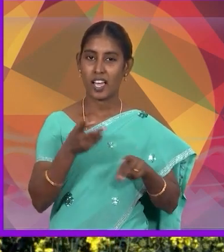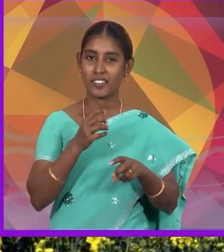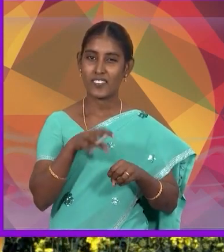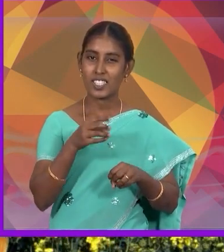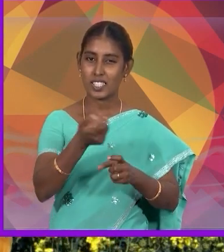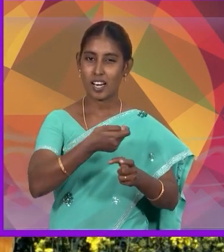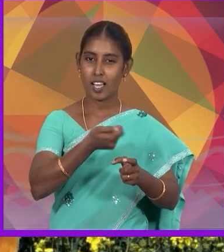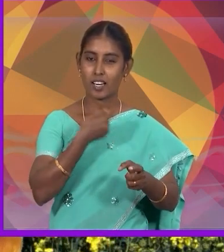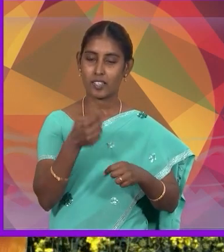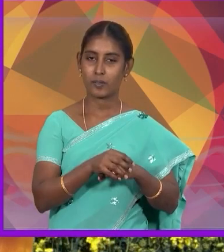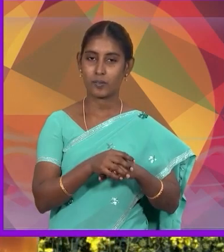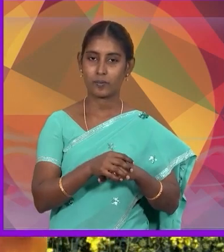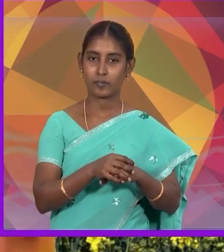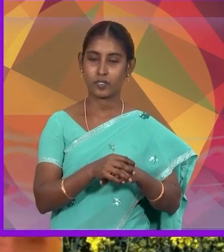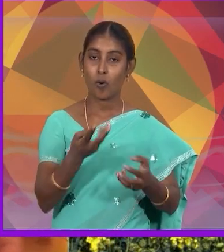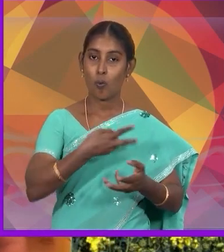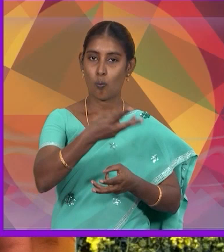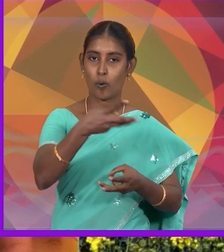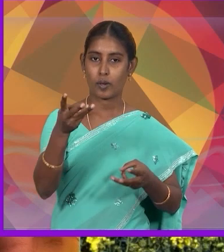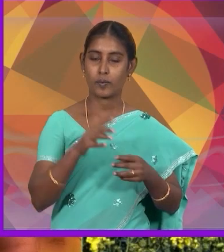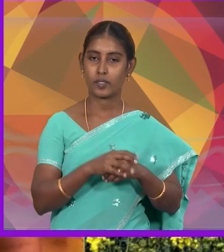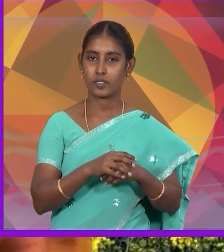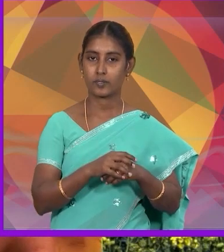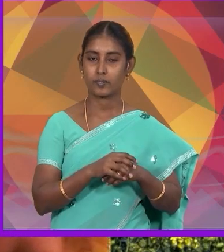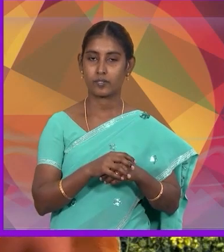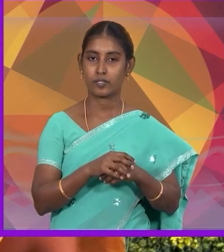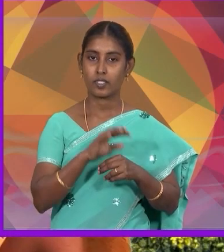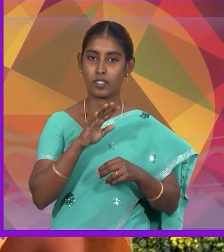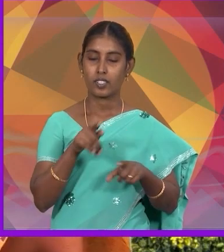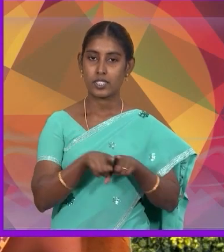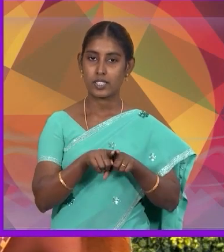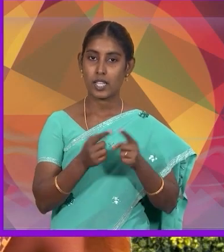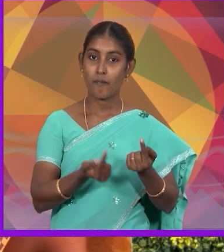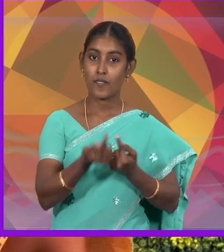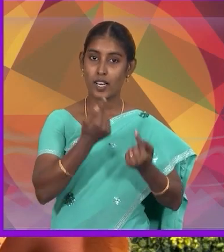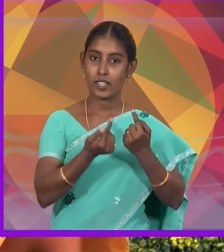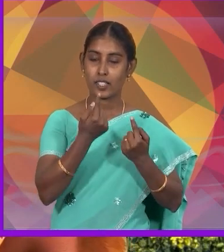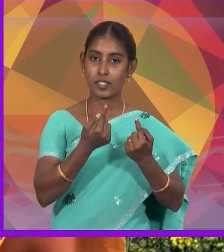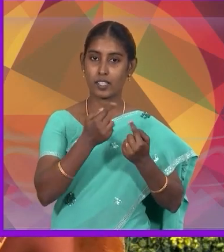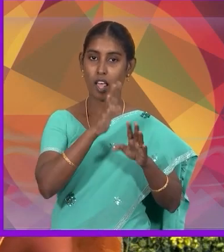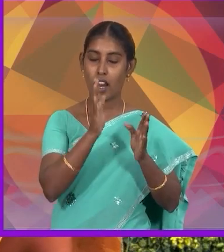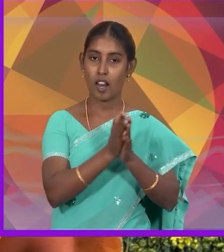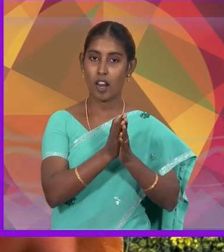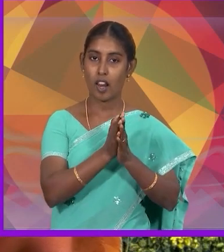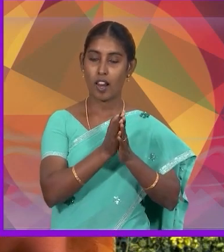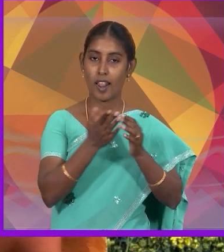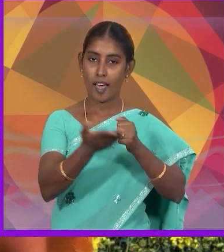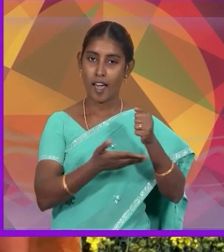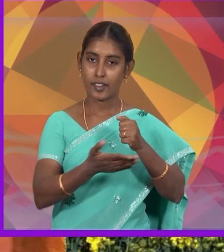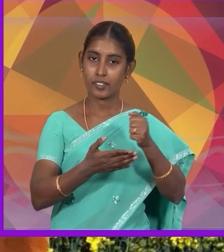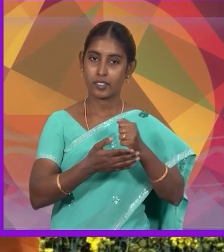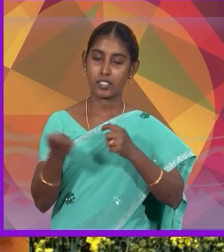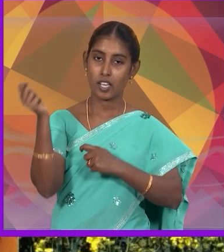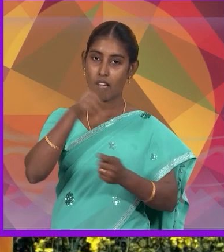எடுக்கணும், அது உரப்பிடணும், அந்த விளைந்த பிறகு அந்த நெற்கதிர்களை கட்டுகளாக கட்டி